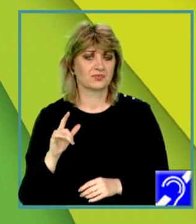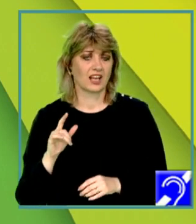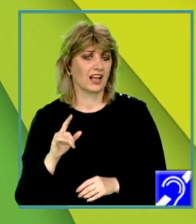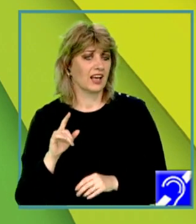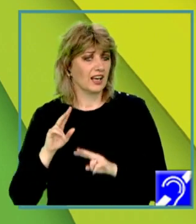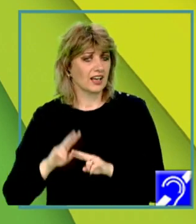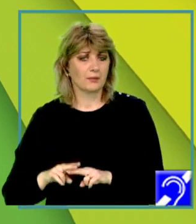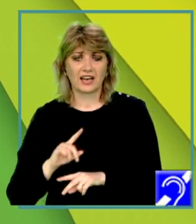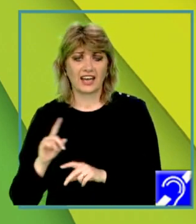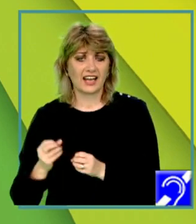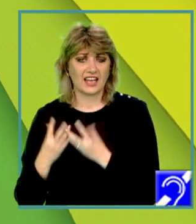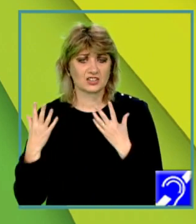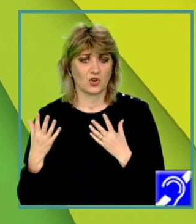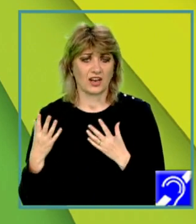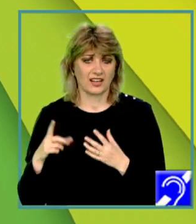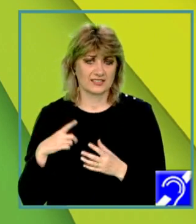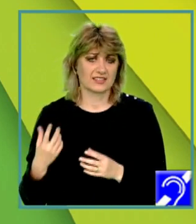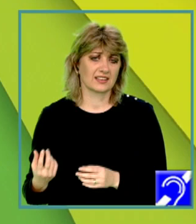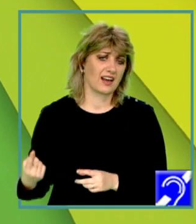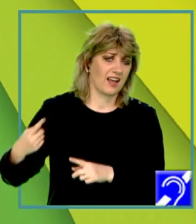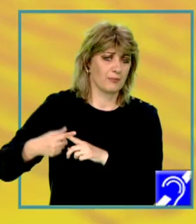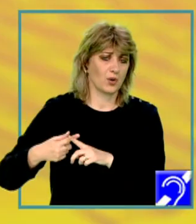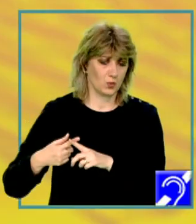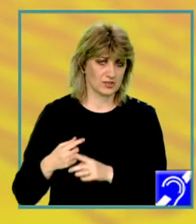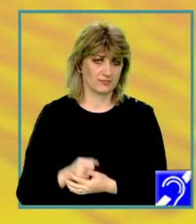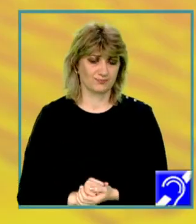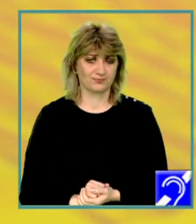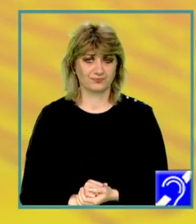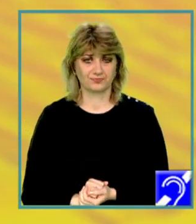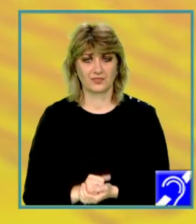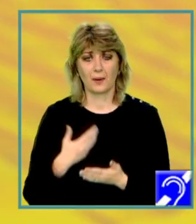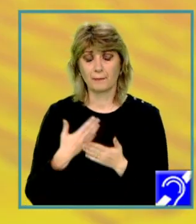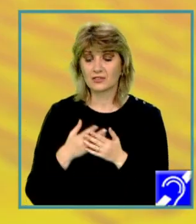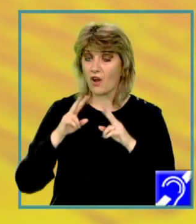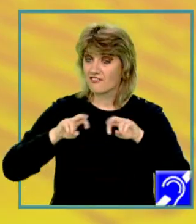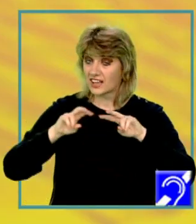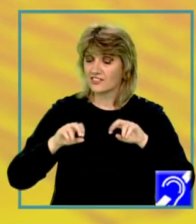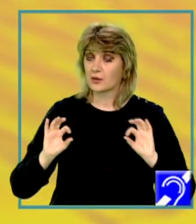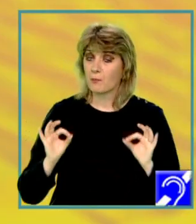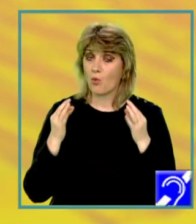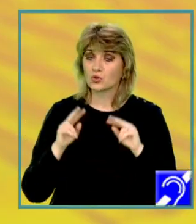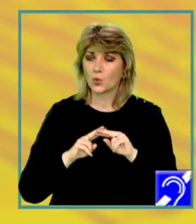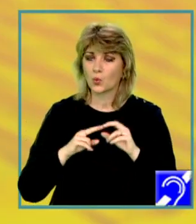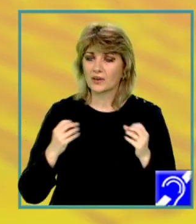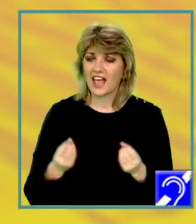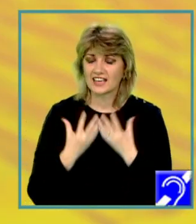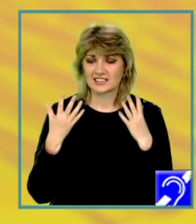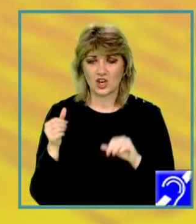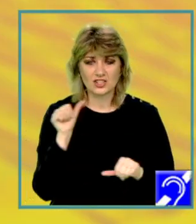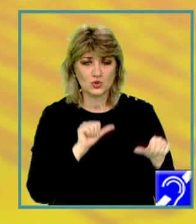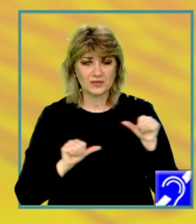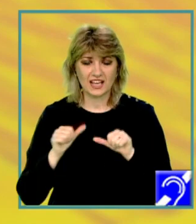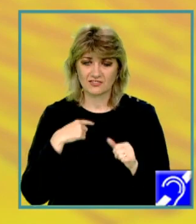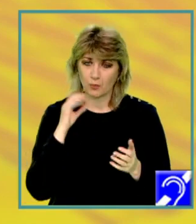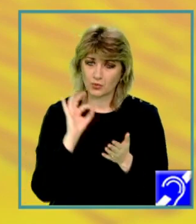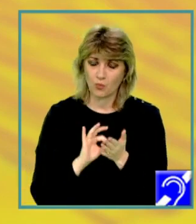reacționat a adică vor fi în exces pentru a verifica modul în care reacționează substanțele chimice va